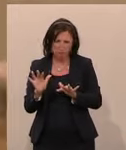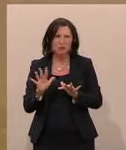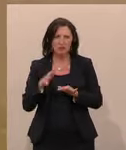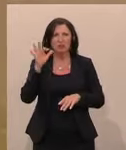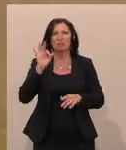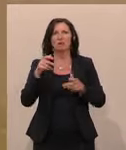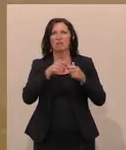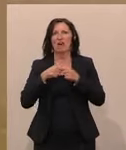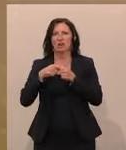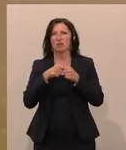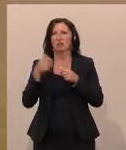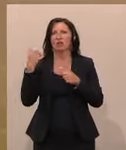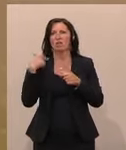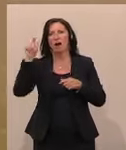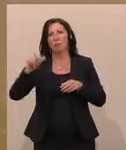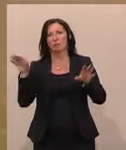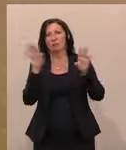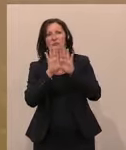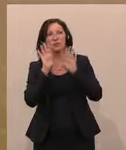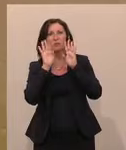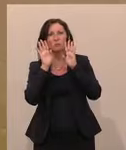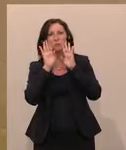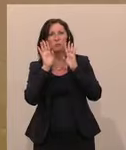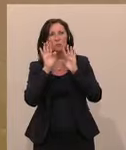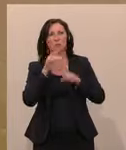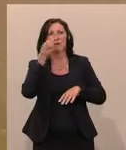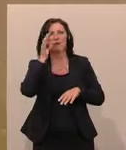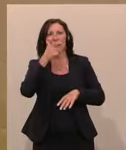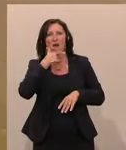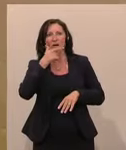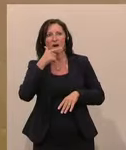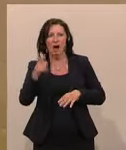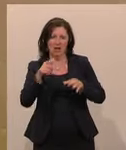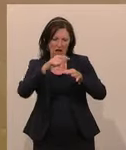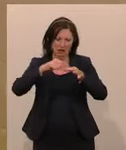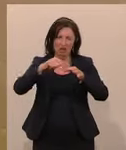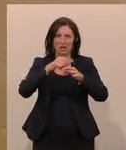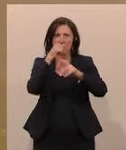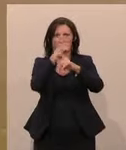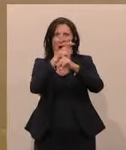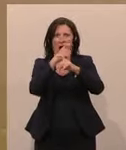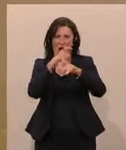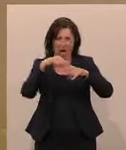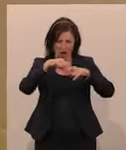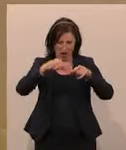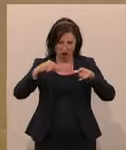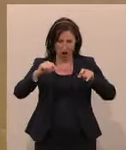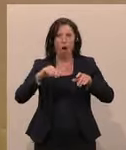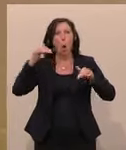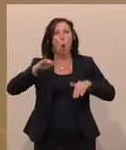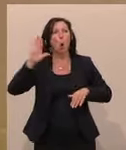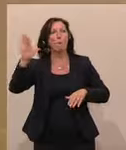Freiheitlichen Gewerkschafter, wo jemand auf Facebook ein Bild mit einer älteren Dame postet und Kekse in Hakenkreuzform und dann drunter schreibt, Omas Kekse sind die